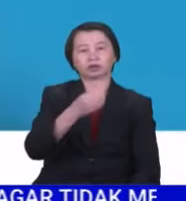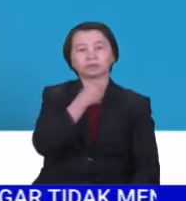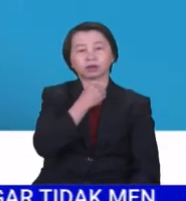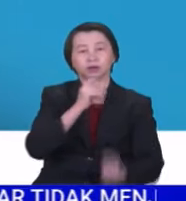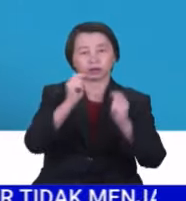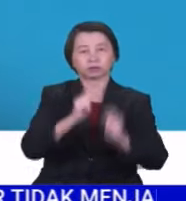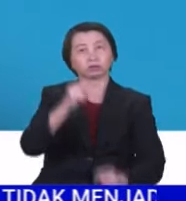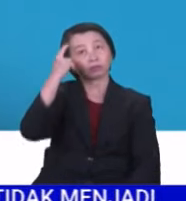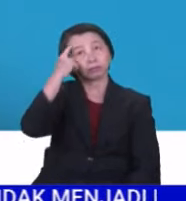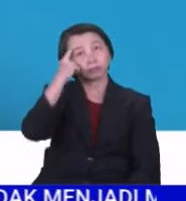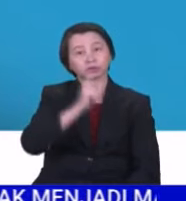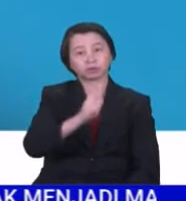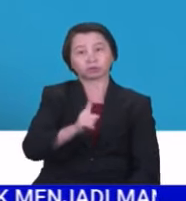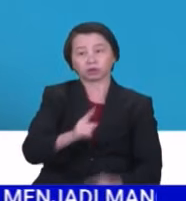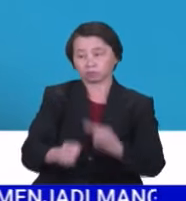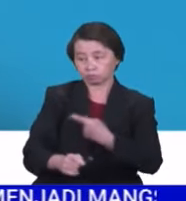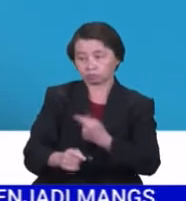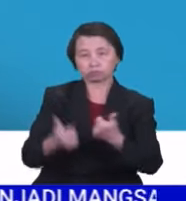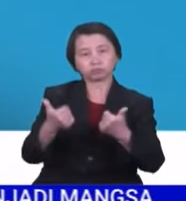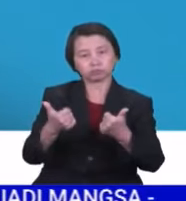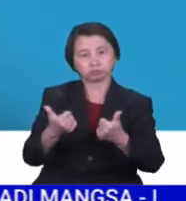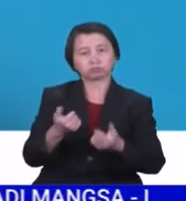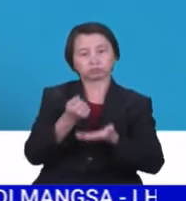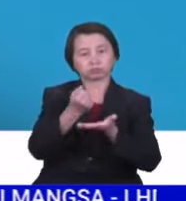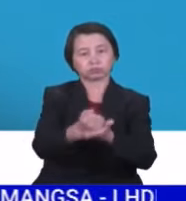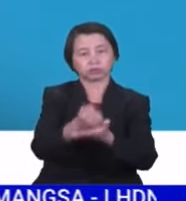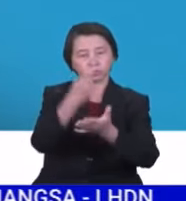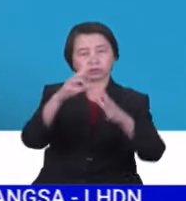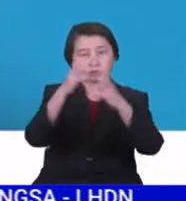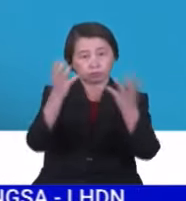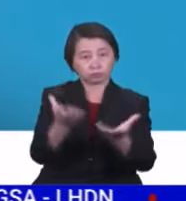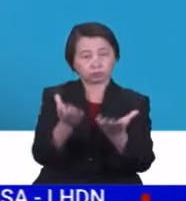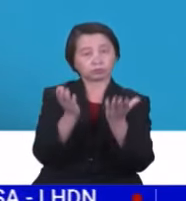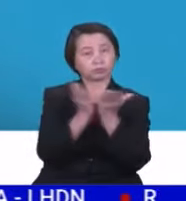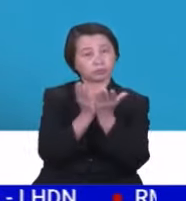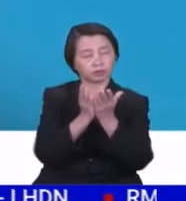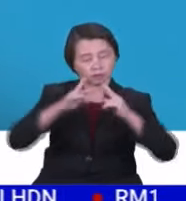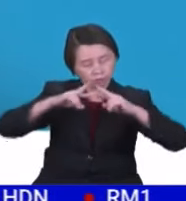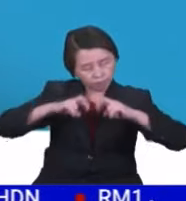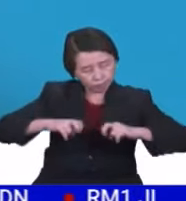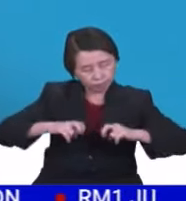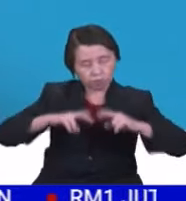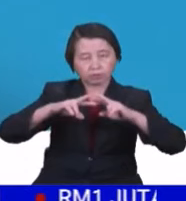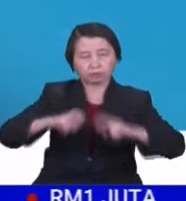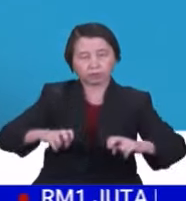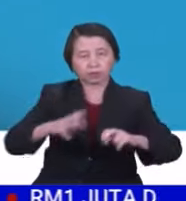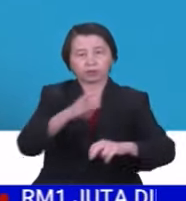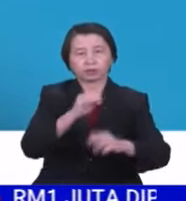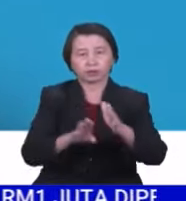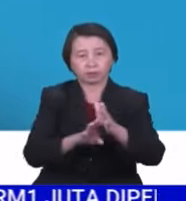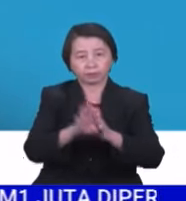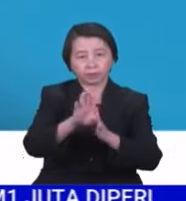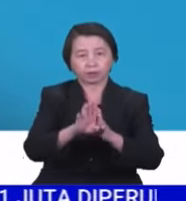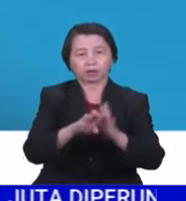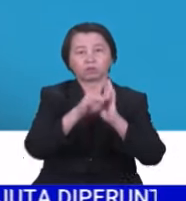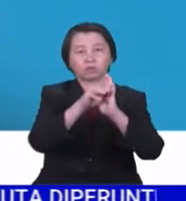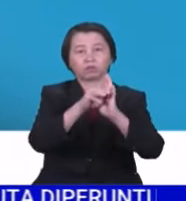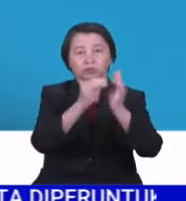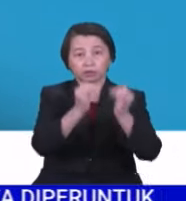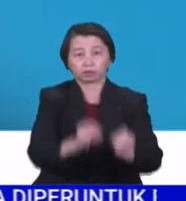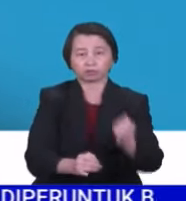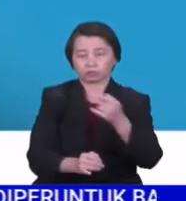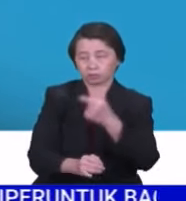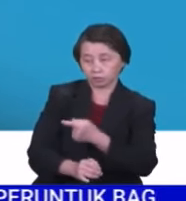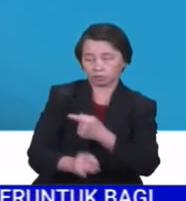tokoh pemikir Islam yang telah memberikan sumbangan besar kepada dunia akademik penyelidikan pendidikan serta pembangunan modal Insan